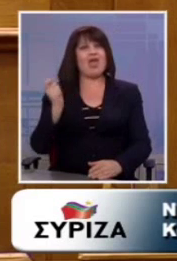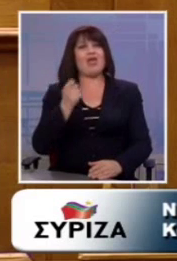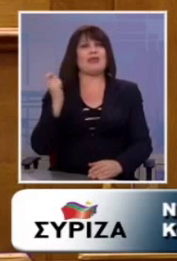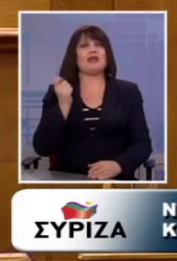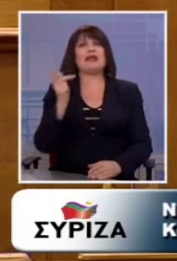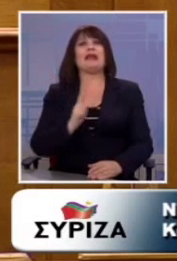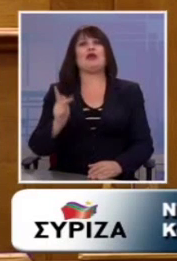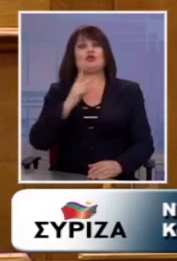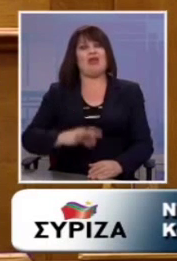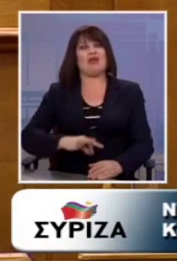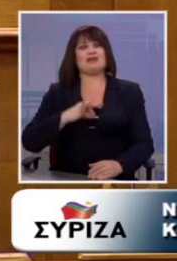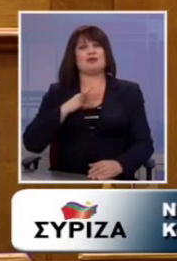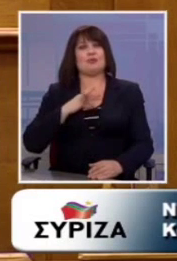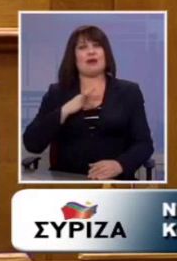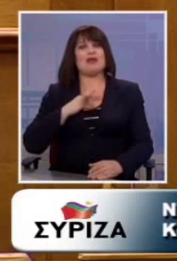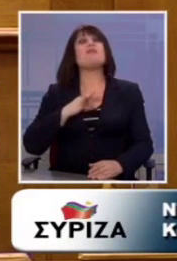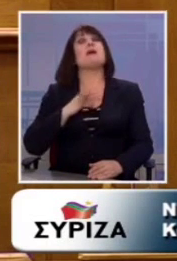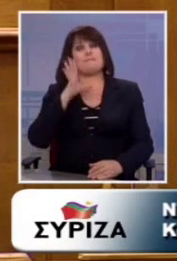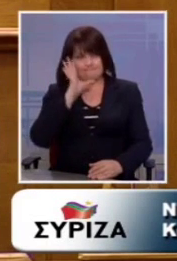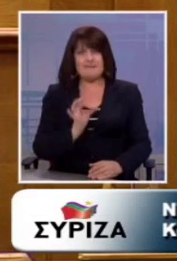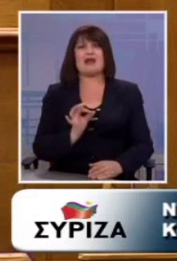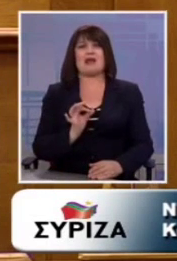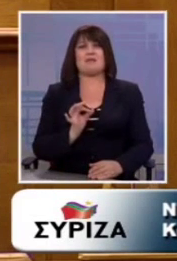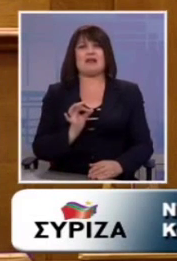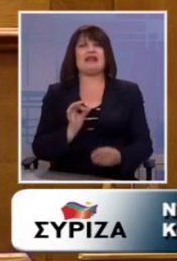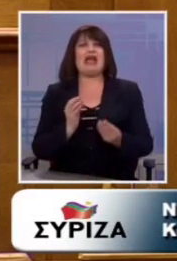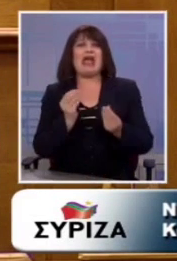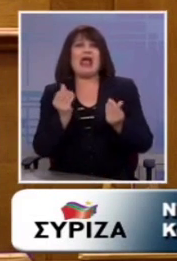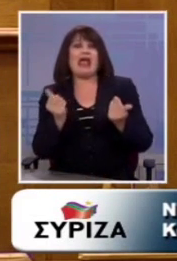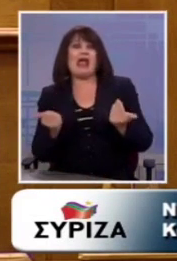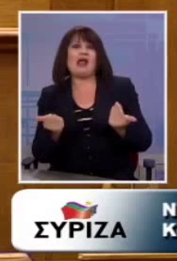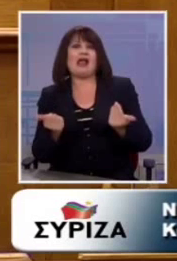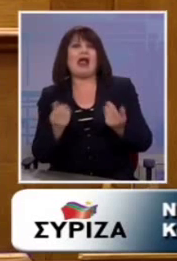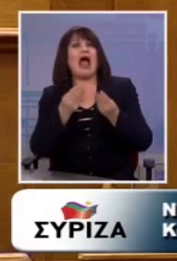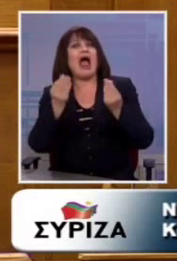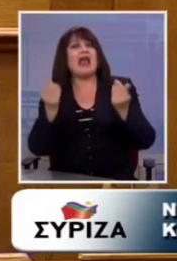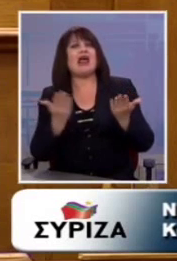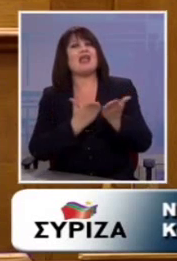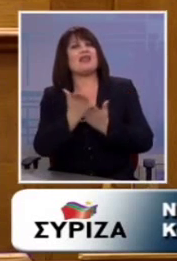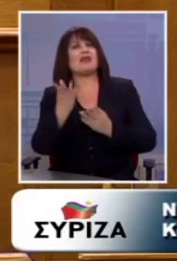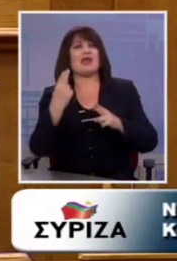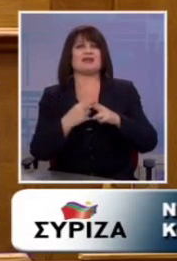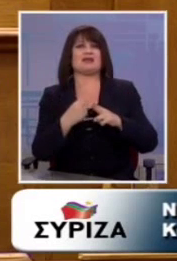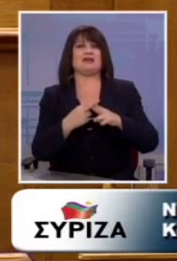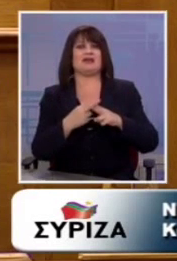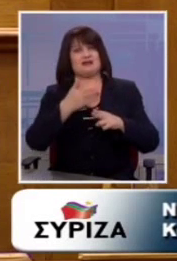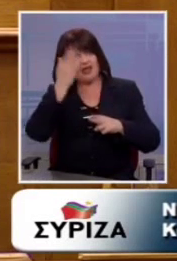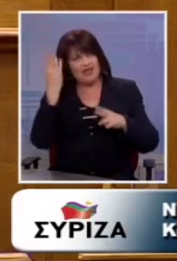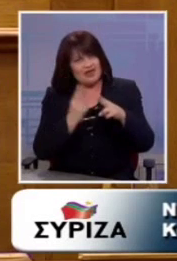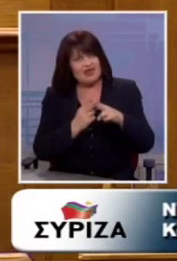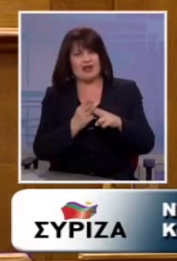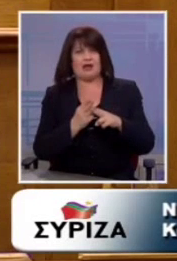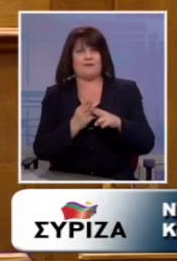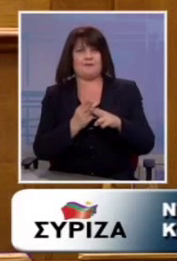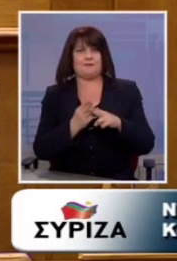και κοινωνική αξιοπρέπεια είναι πράγματι άειλα αγαθά, ηθικές αξίες, που όμως σε